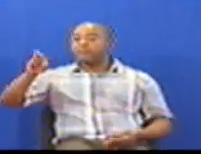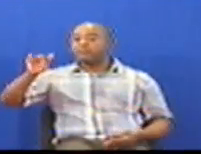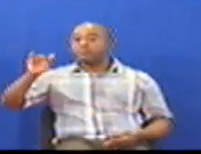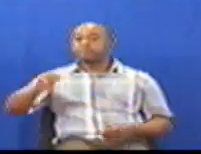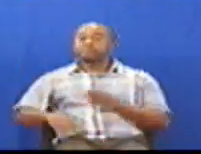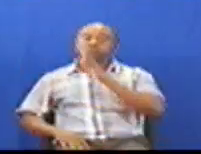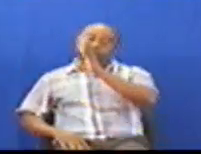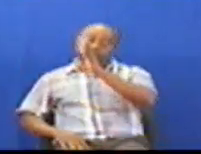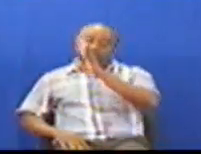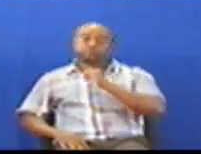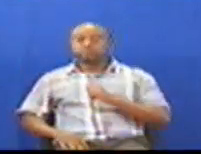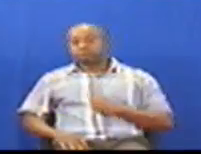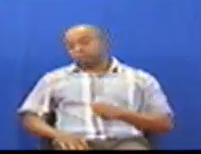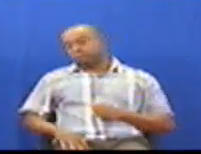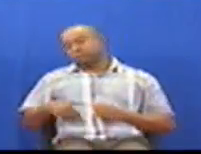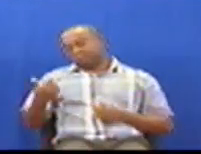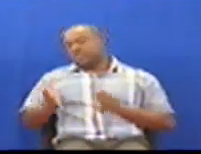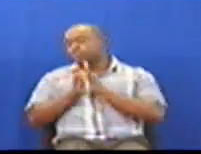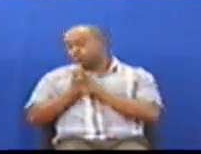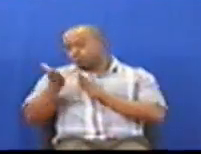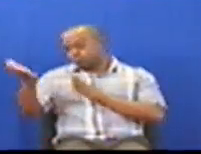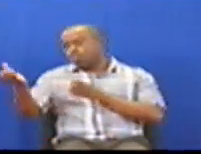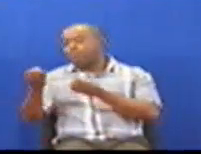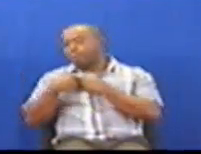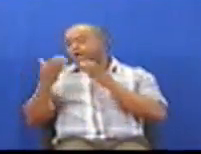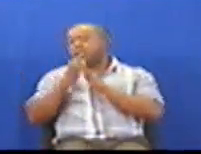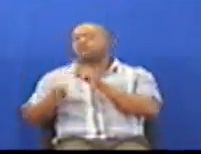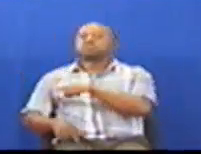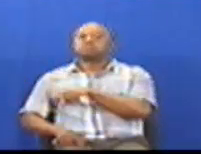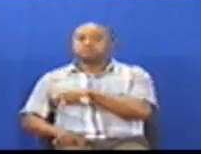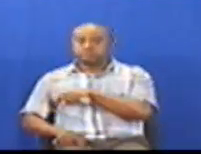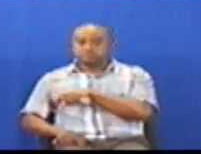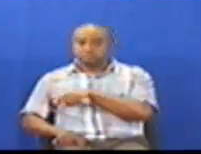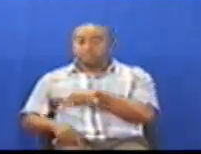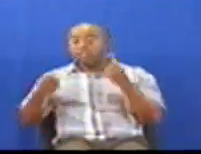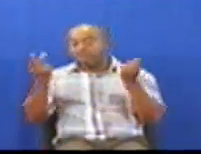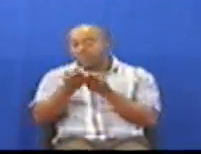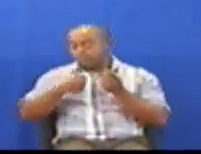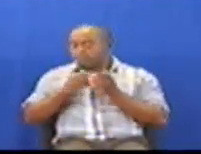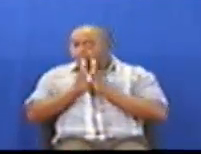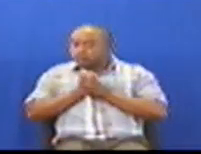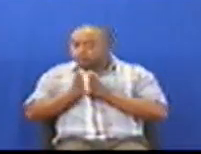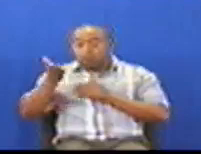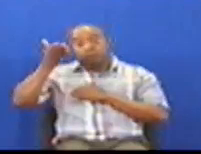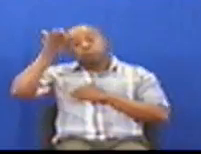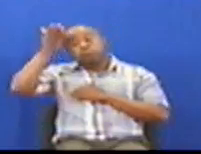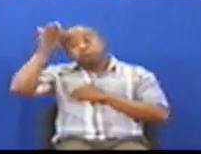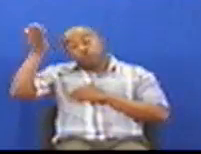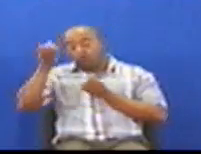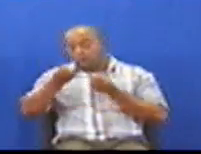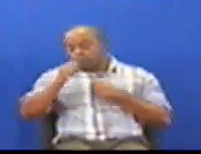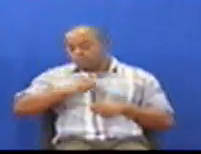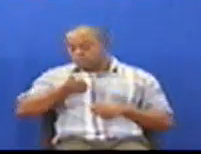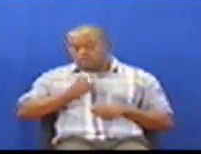Mheshimiwa naibu spika, nakushukuru sana kwa kunipa nafasi, na pia nimshukuru Mwenyezi Mungu aliyetupa kibali sisi wabunge